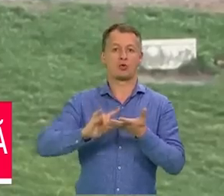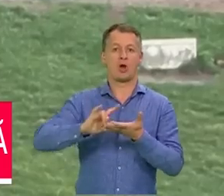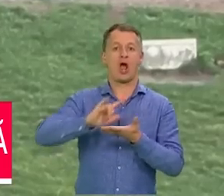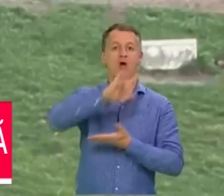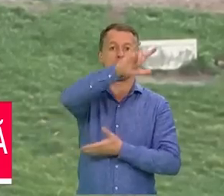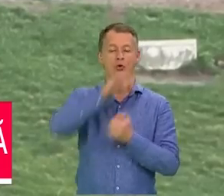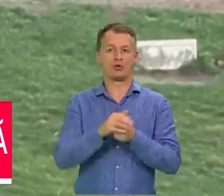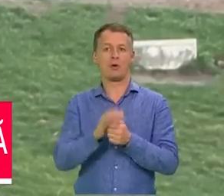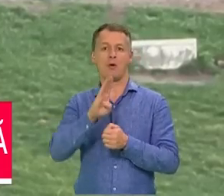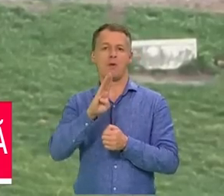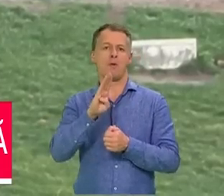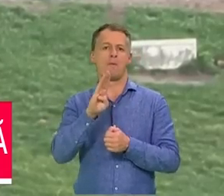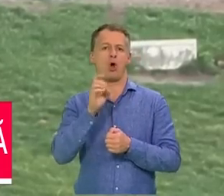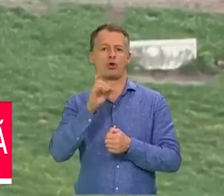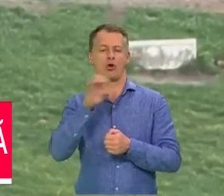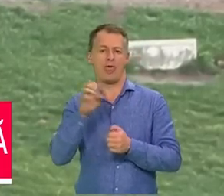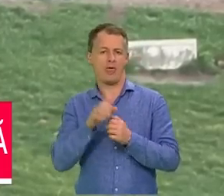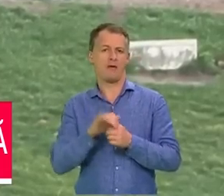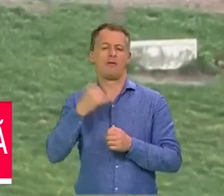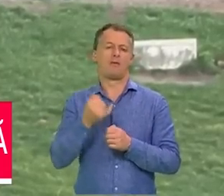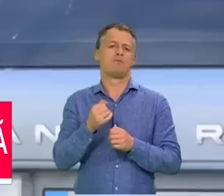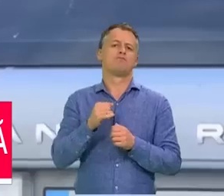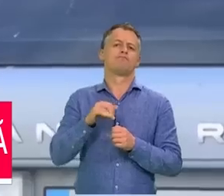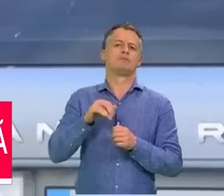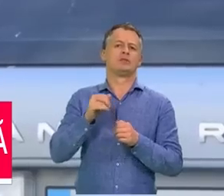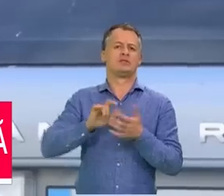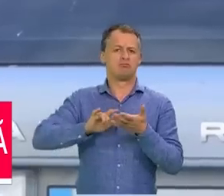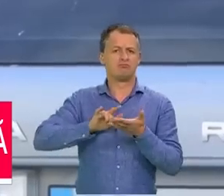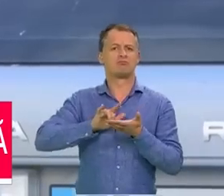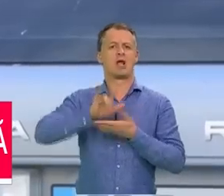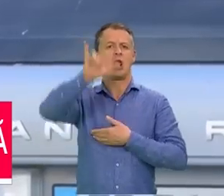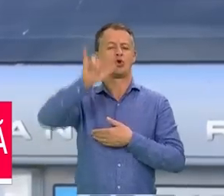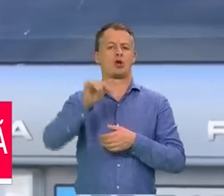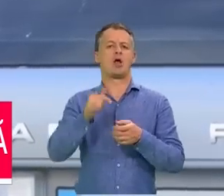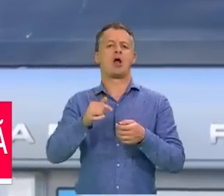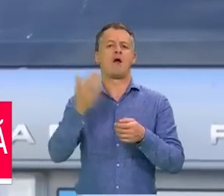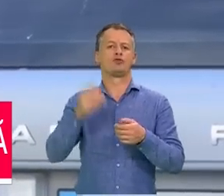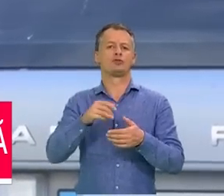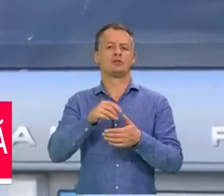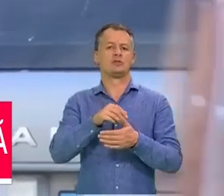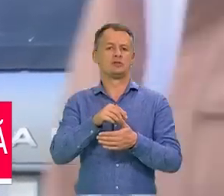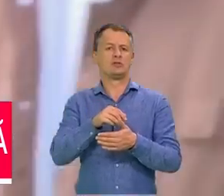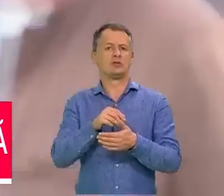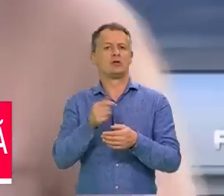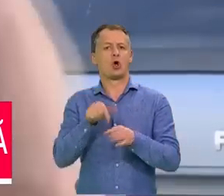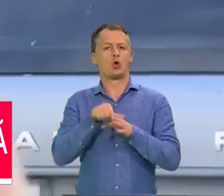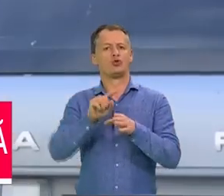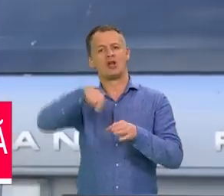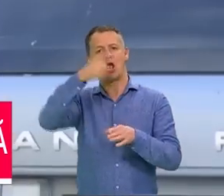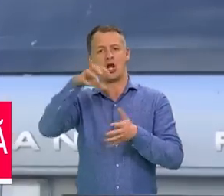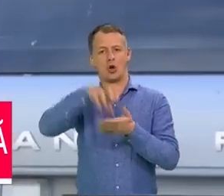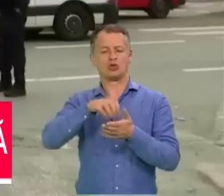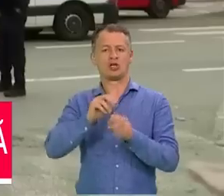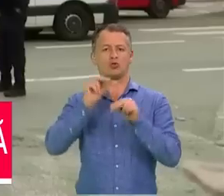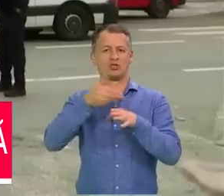La Bordeaux, Nantes, Lille și Montpellier, zborurile au fost redirecționate și se anunță din nou întârzieri mari. După ce ieri a